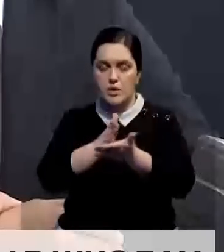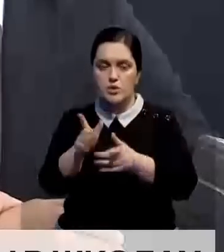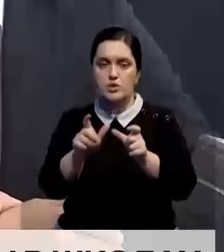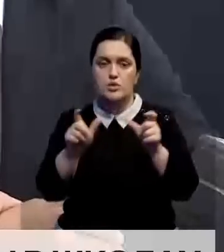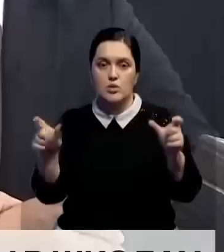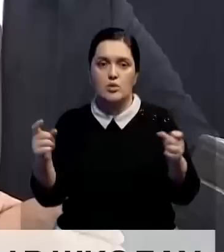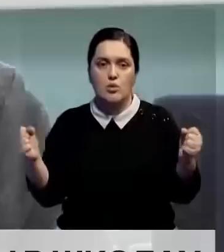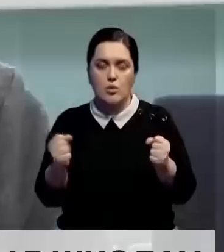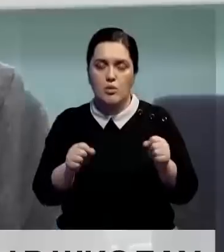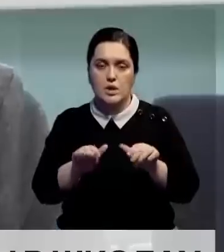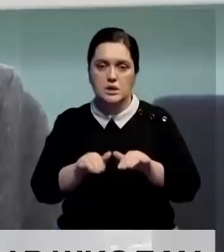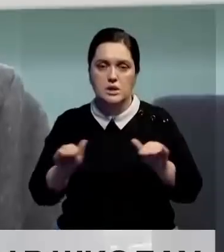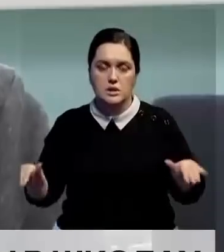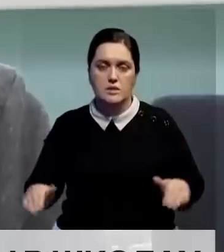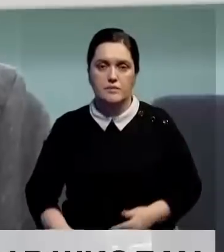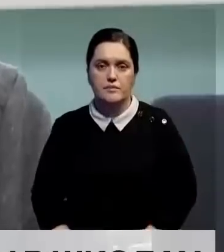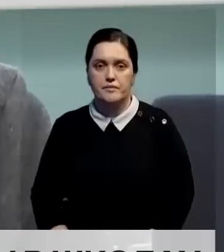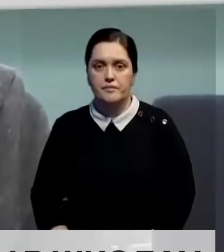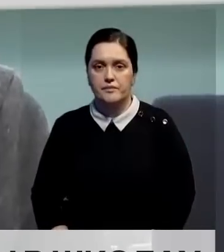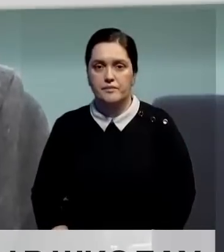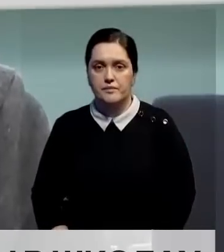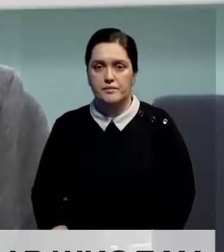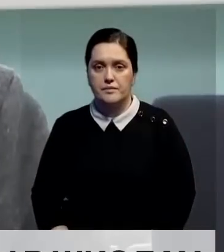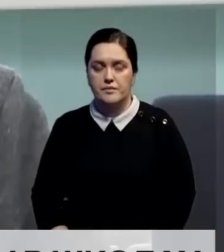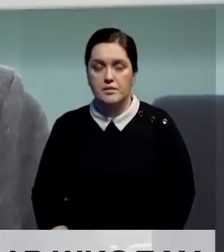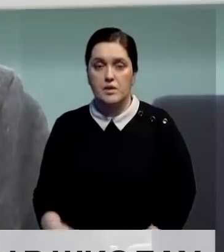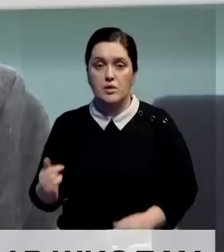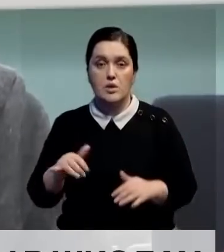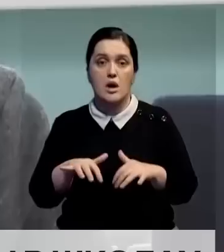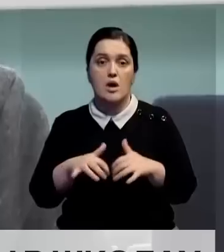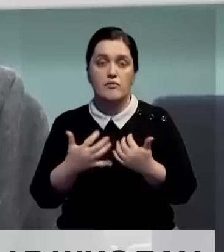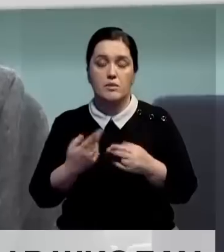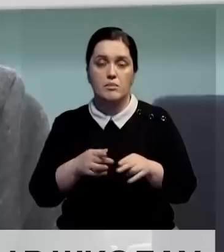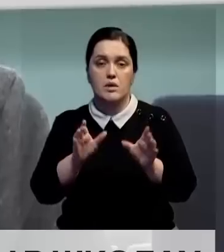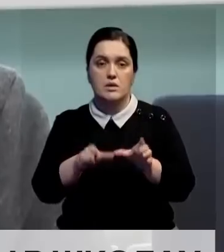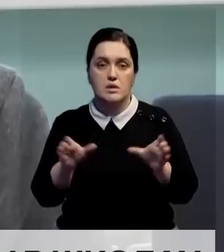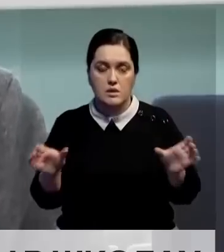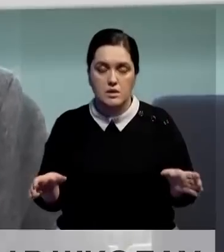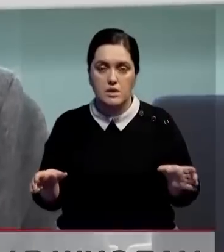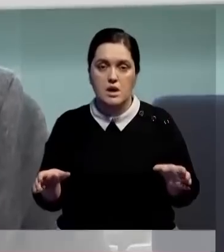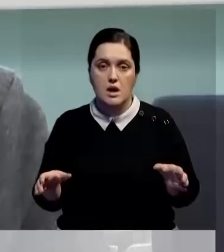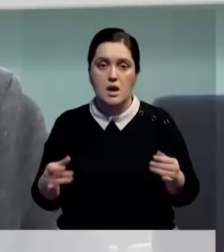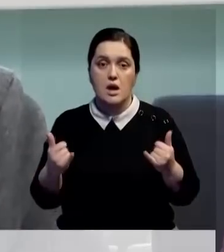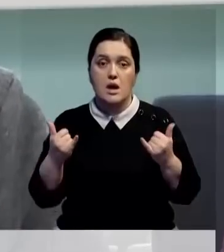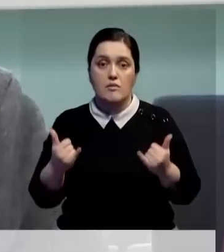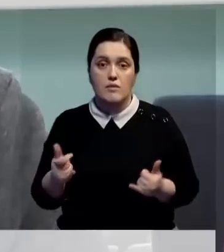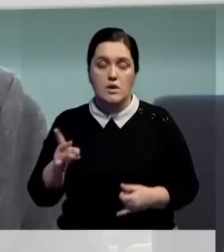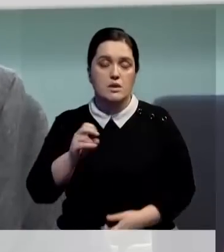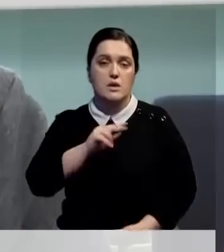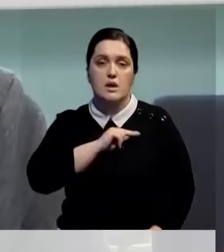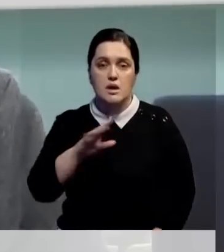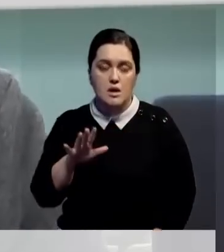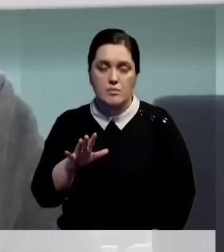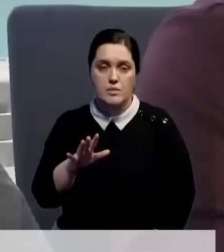их словам, мерзнут. 90% школ сейчас у нас на автоматических узлах сидят. На сегодняшний день они просто не работают так,